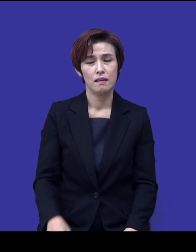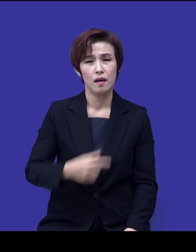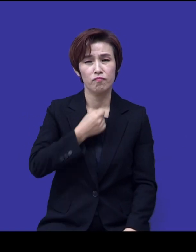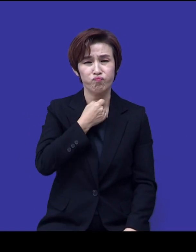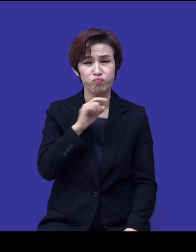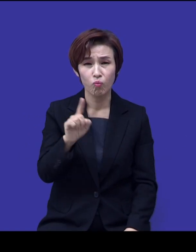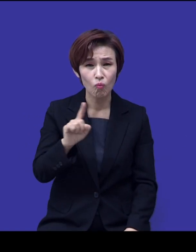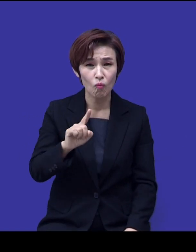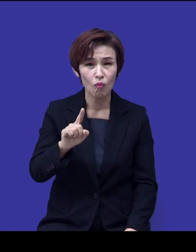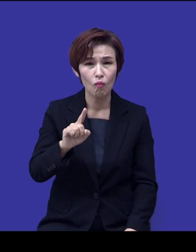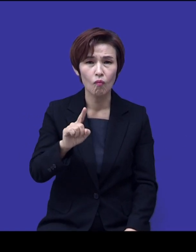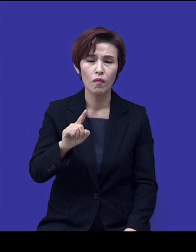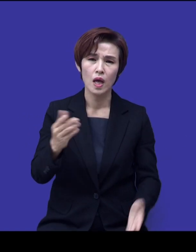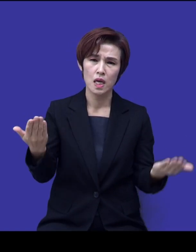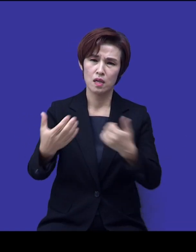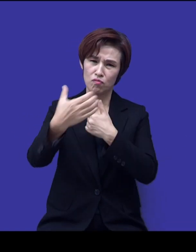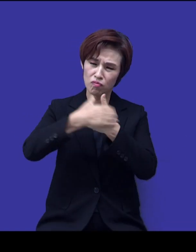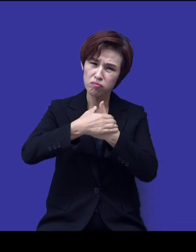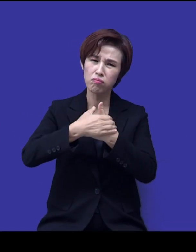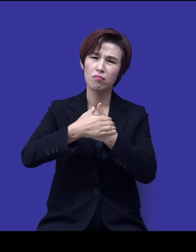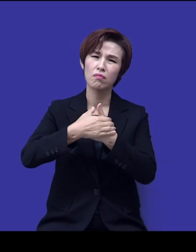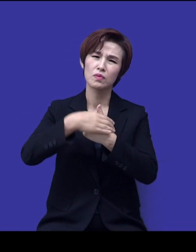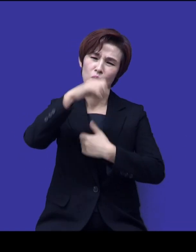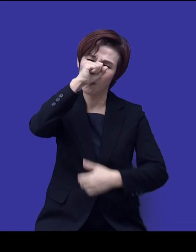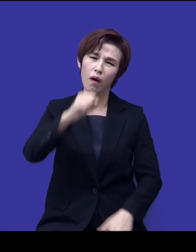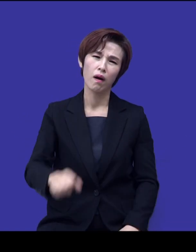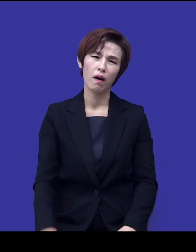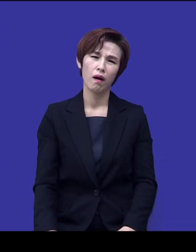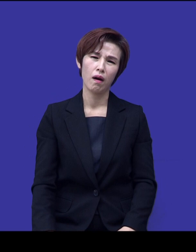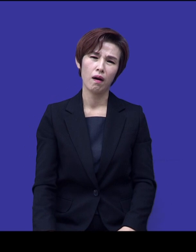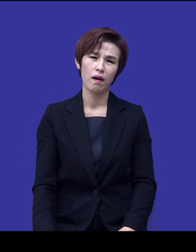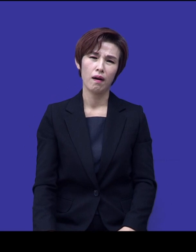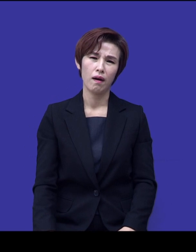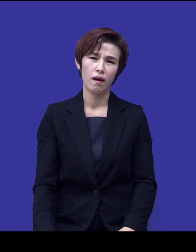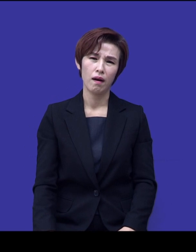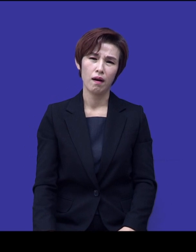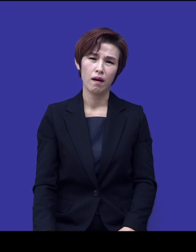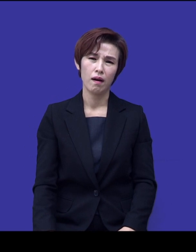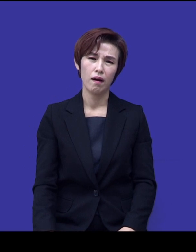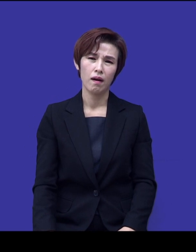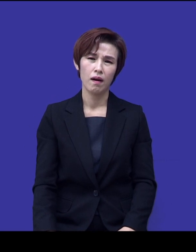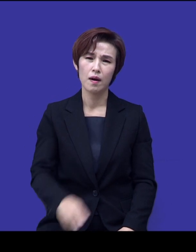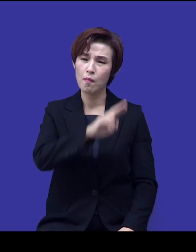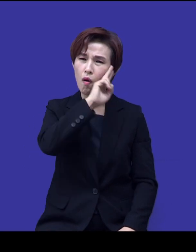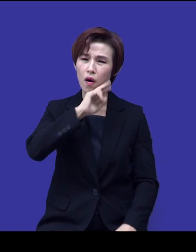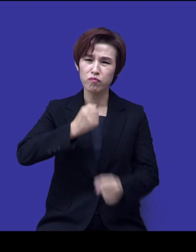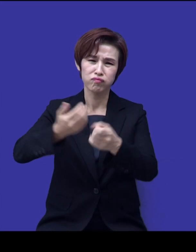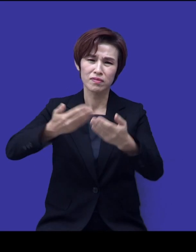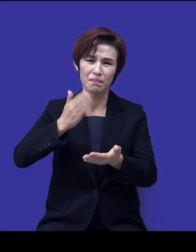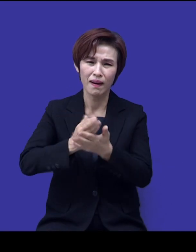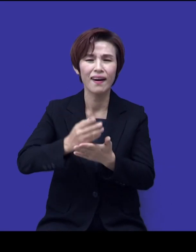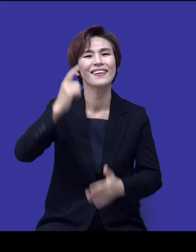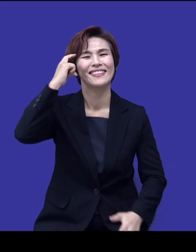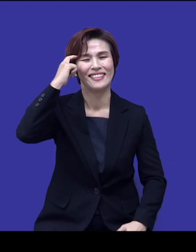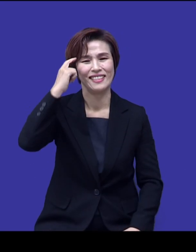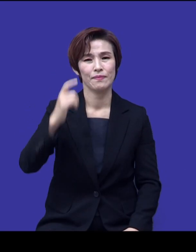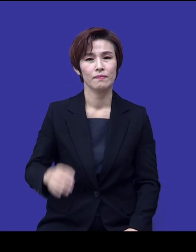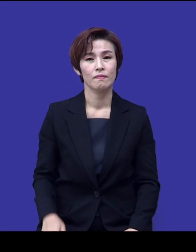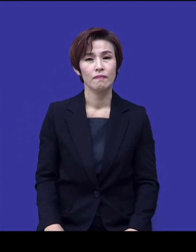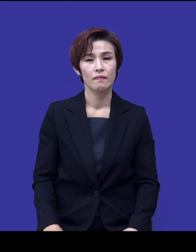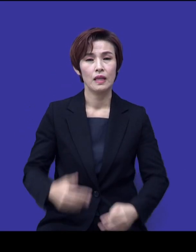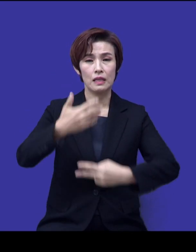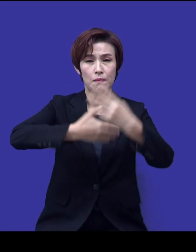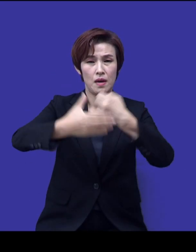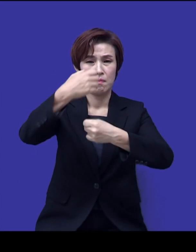그랬죠. 저한테 일을 주시는 게 저를 도와주시는 길입니다. 네, 네. 근데 안 됐어요.